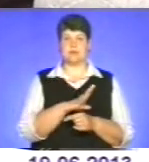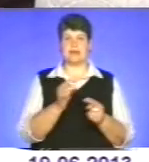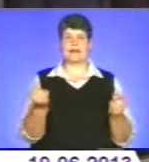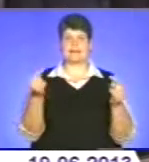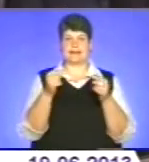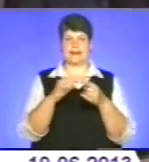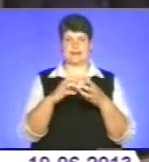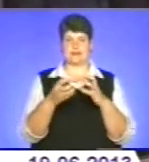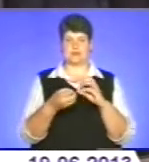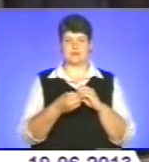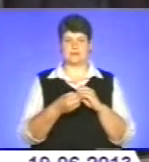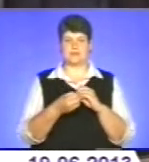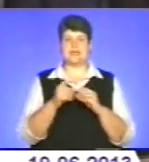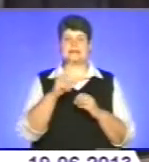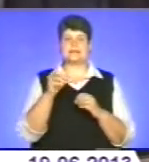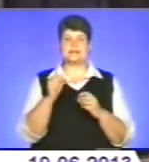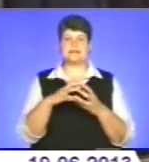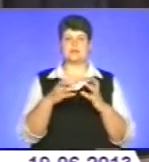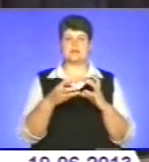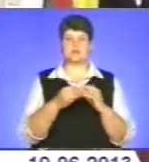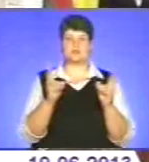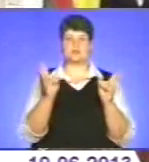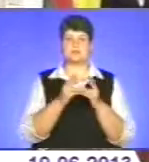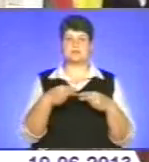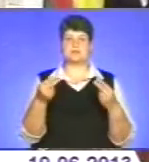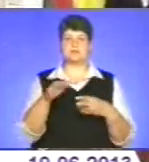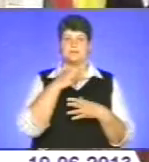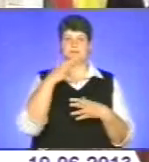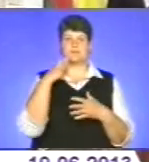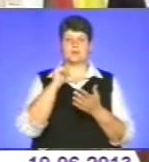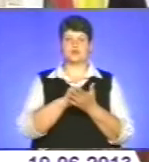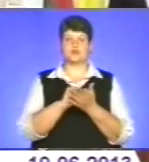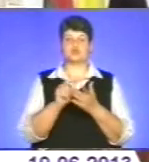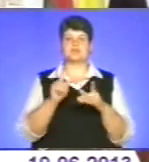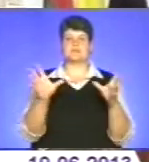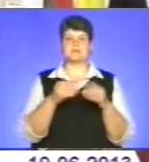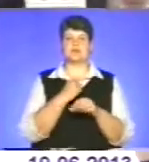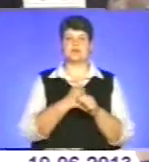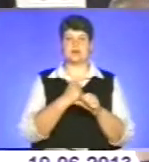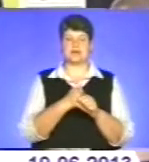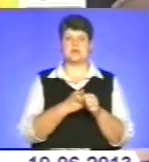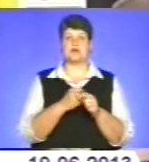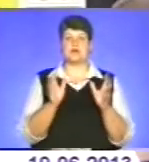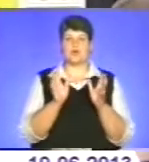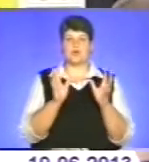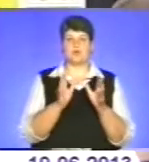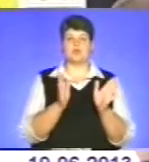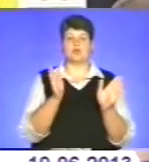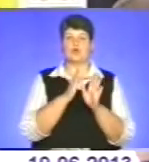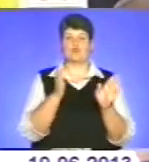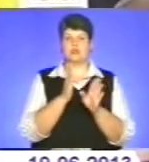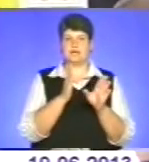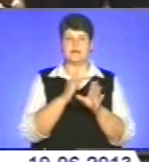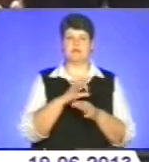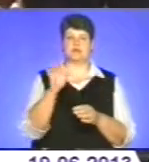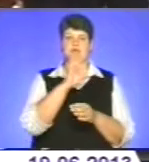результати. За результатами зустрічі підписали низку документів, зокрема щодо співпраці у сфері охорони довкілля та використання транскордонних